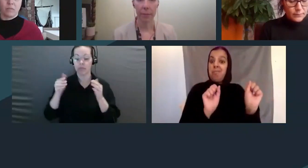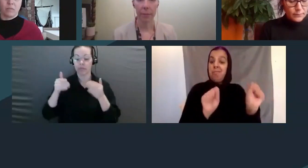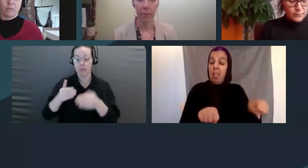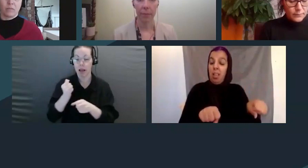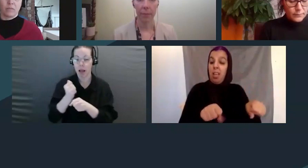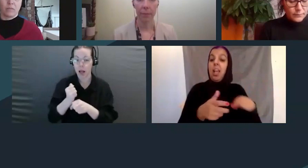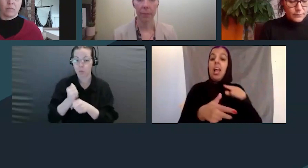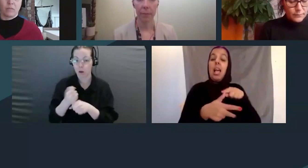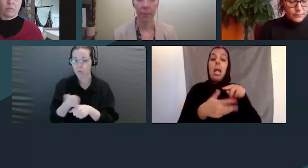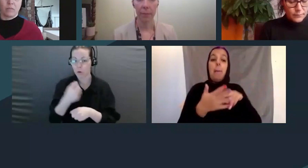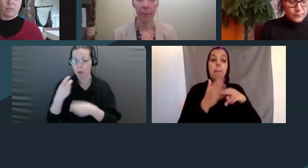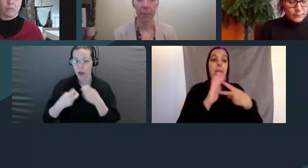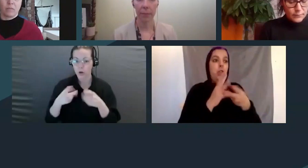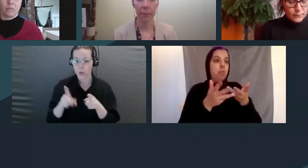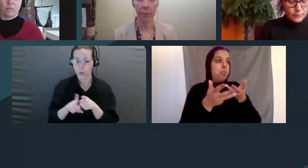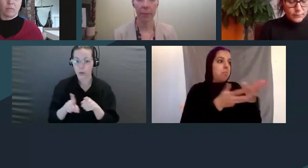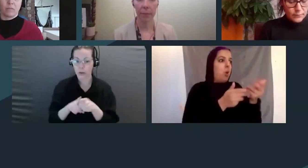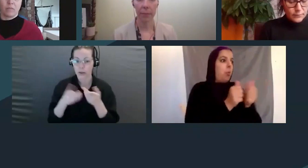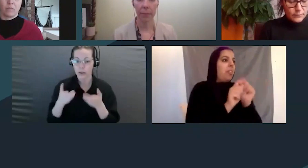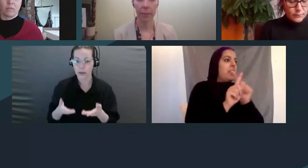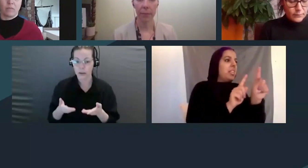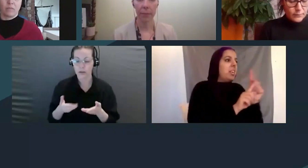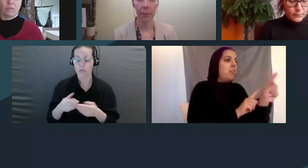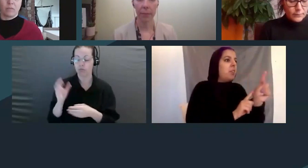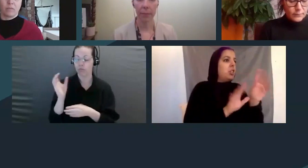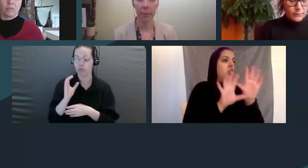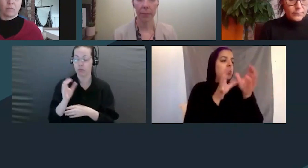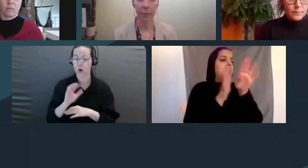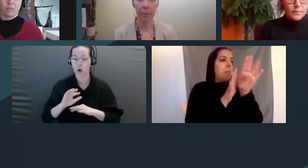avec les groupes ethnoculturels.